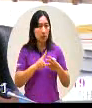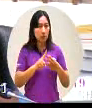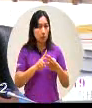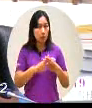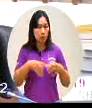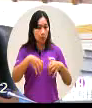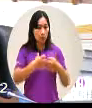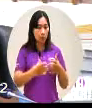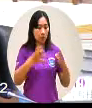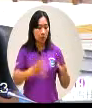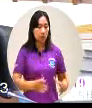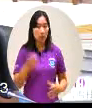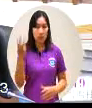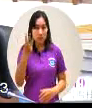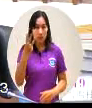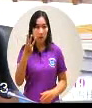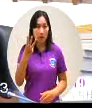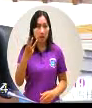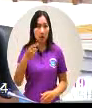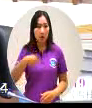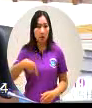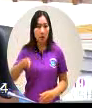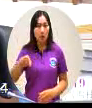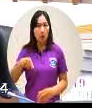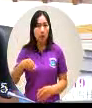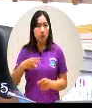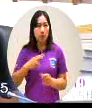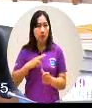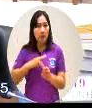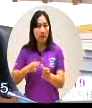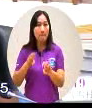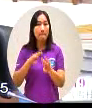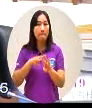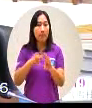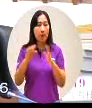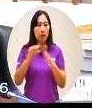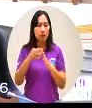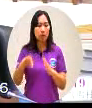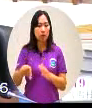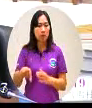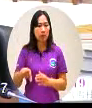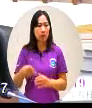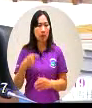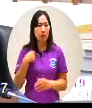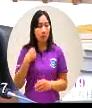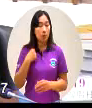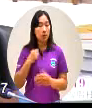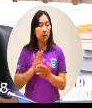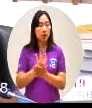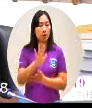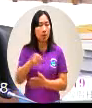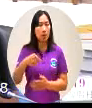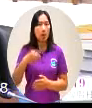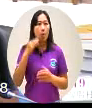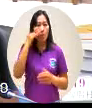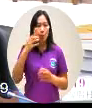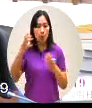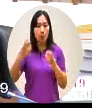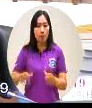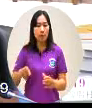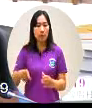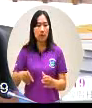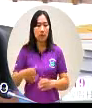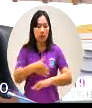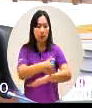看迄阵的时代，咱的陈局副市长嘛知影，阮知影讲未来那下伫即个其他的所在，包括过去下伫船长